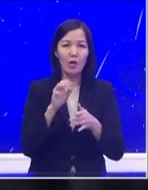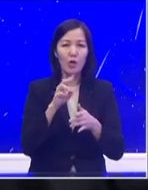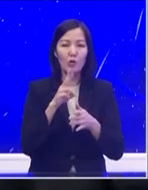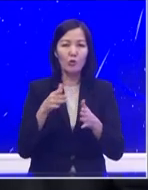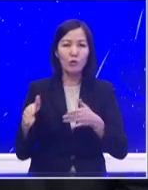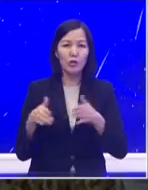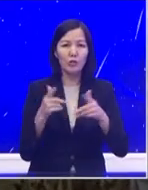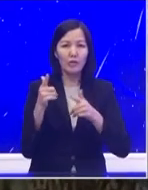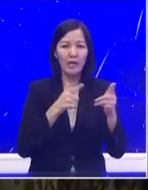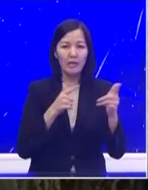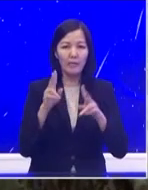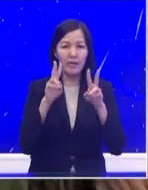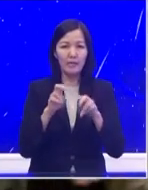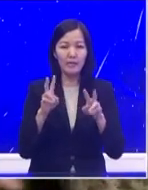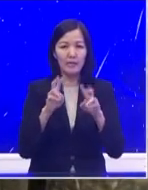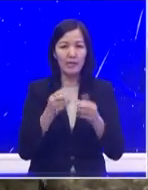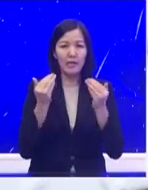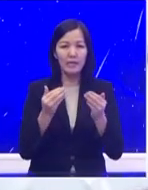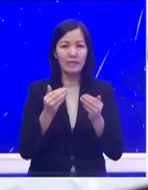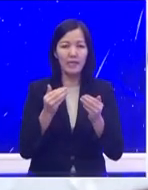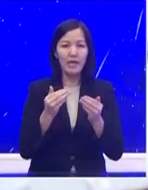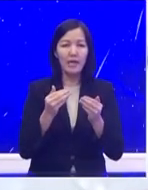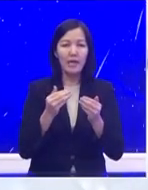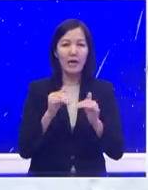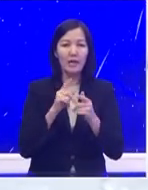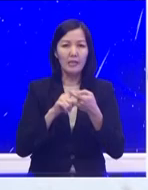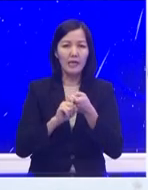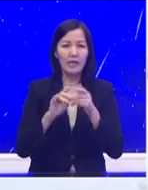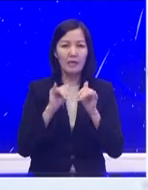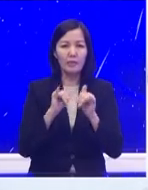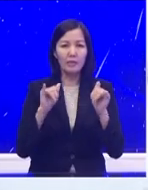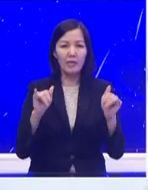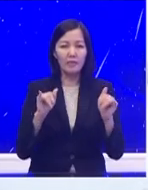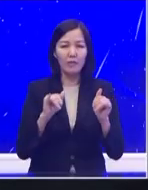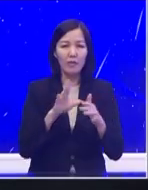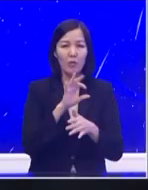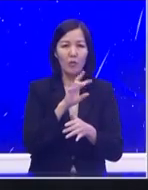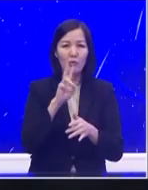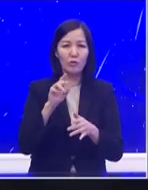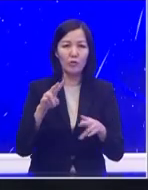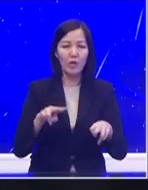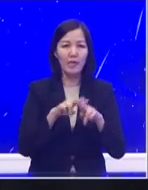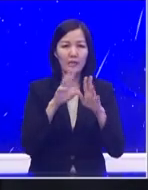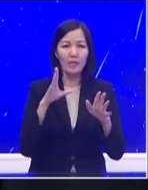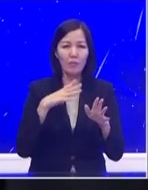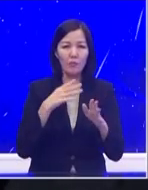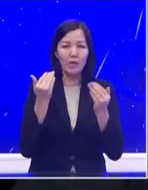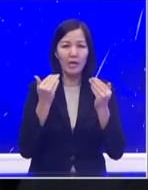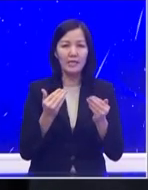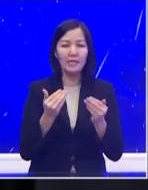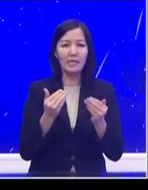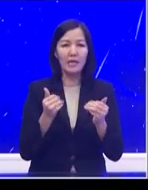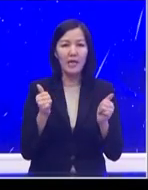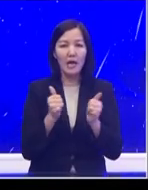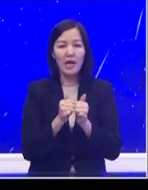жолындағы дайындық барысын тексерді. Қазір елімізде таралып жатқан індеттің негізгі ошағы оңтүстік Астана болып тұр. Өңірмен